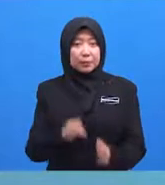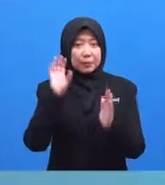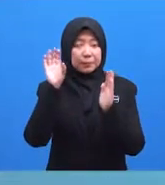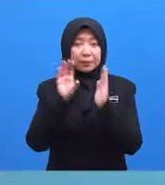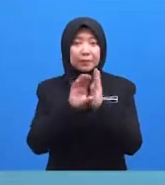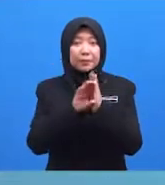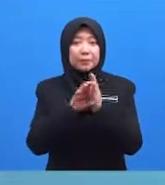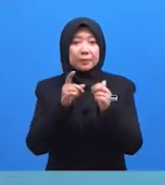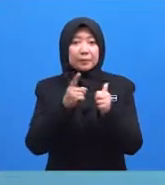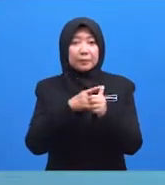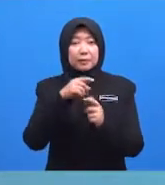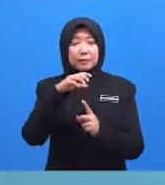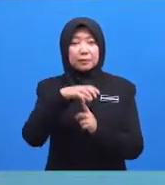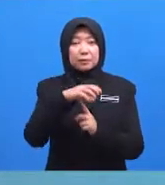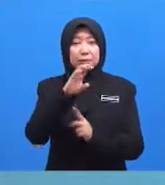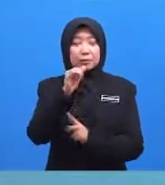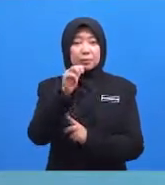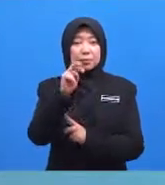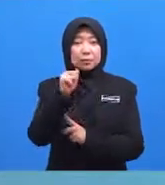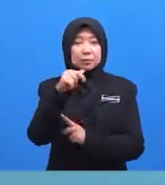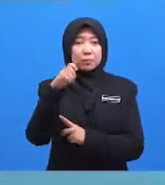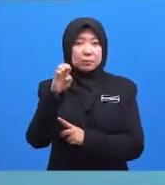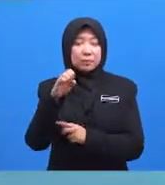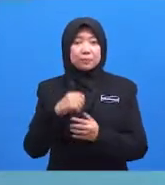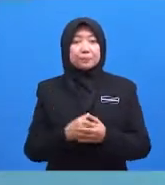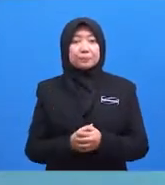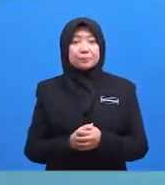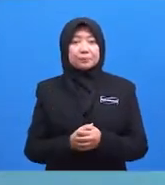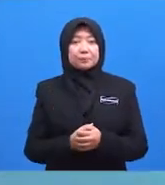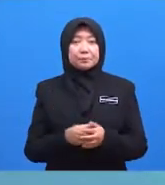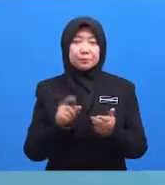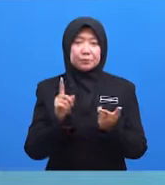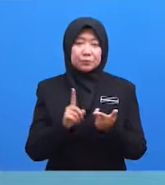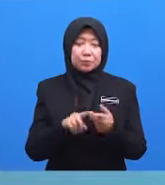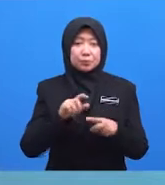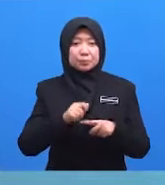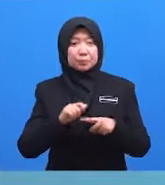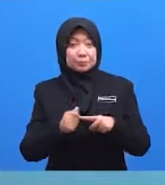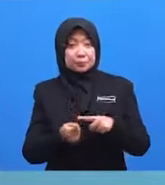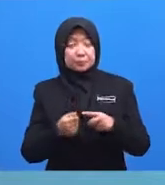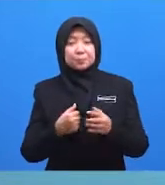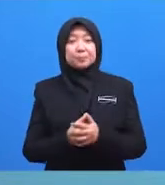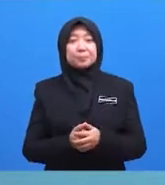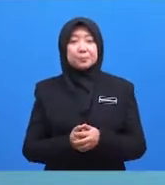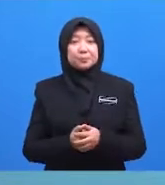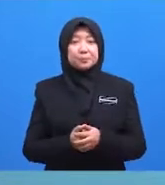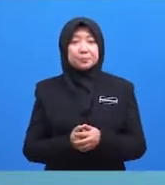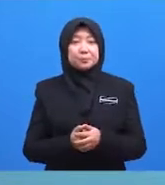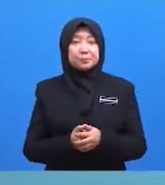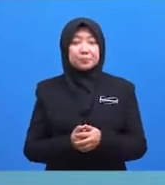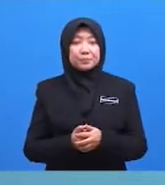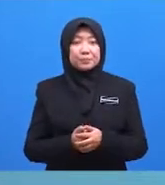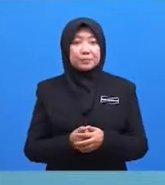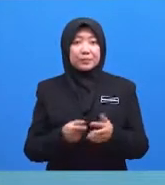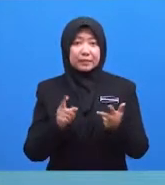pertama, mushroom canapé. Gambar yang kedua, prawn cocktail. Gambar yang